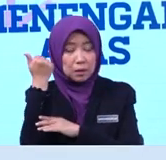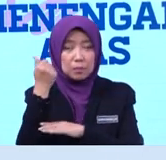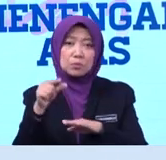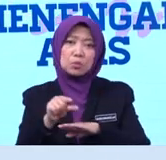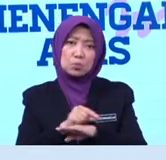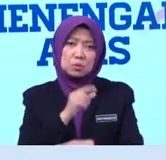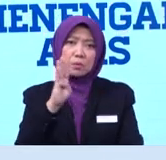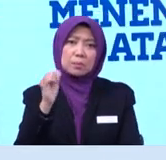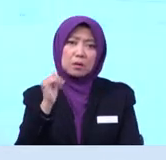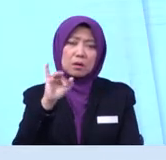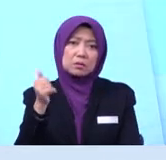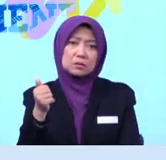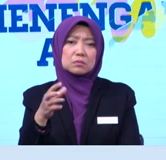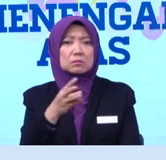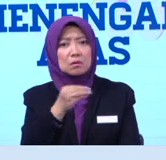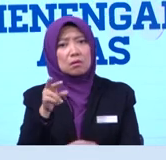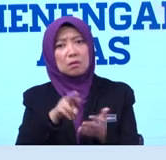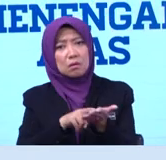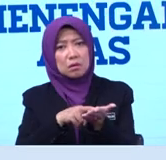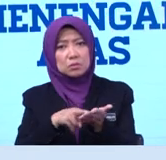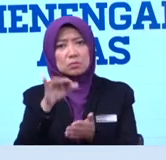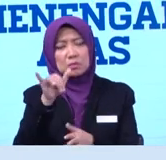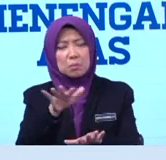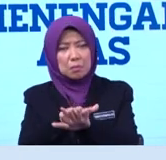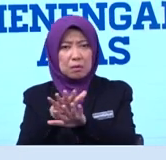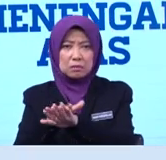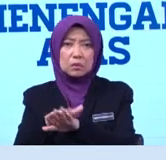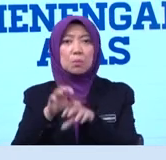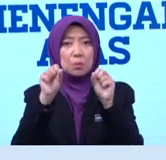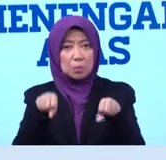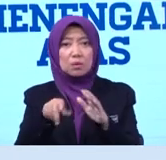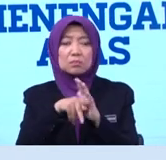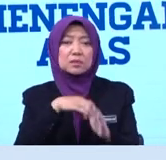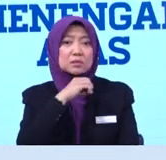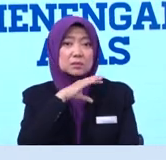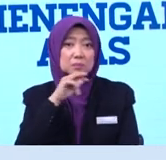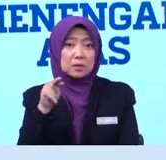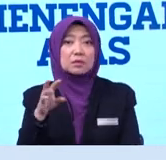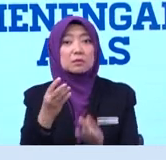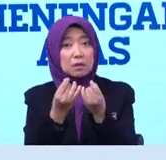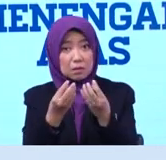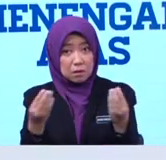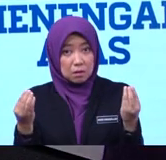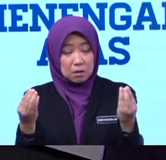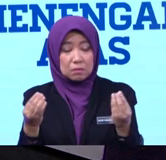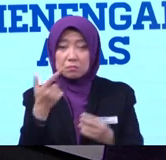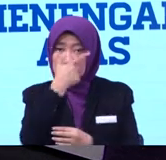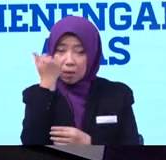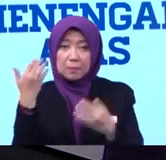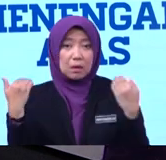penggunaan racun serangga yang berlebihan akan menyebabkan pencemaran tanah mengandung